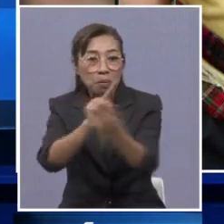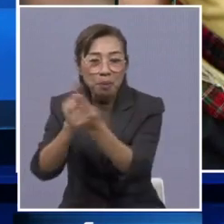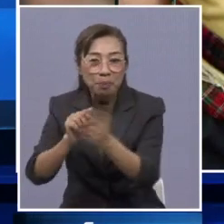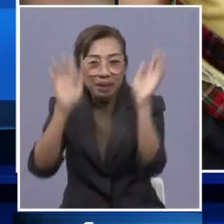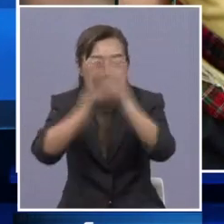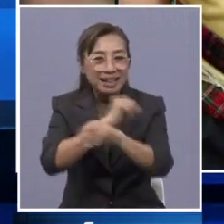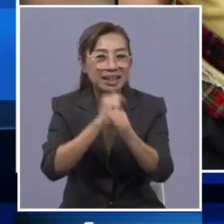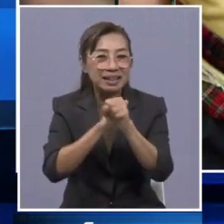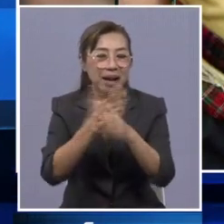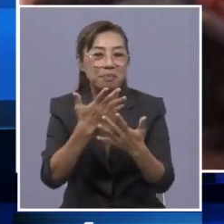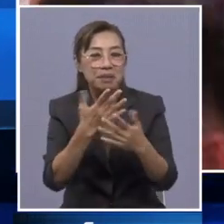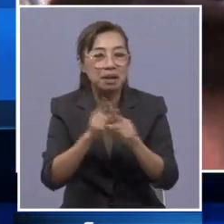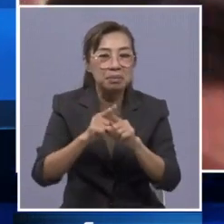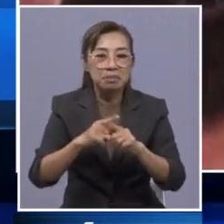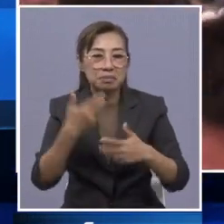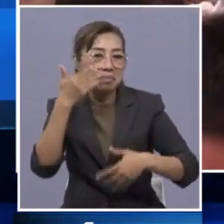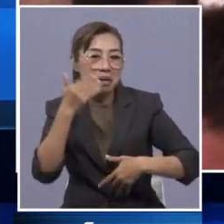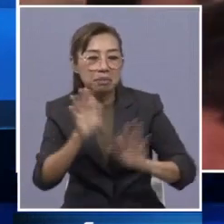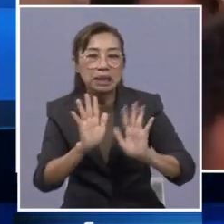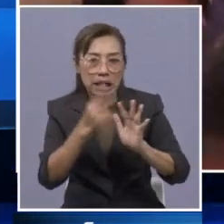แต่ต้องการดูชีวิตความเป็นอยู่ของพี่น้องประชาชน